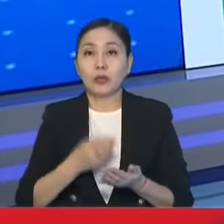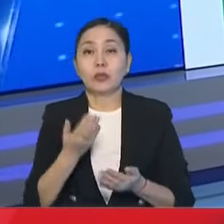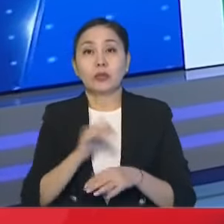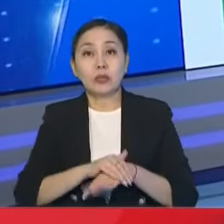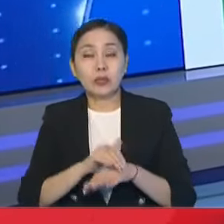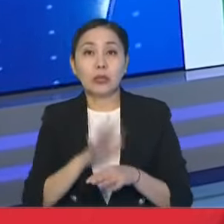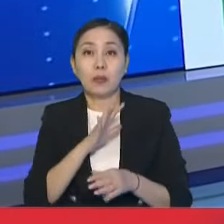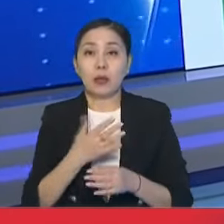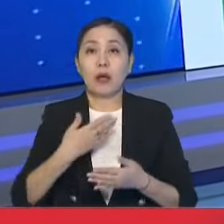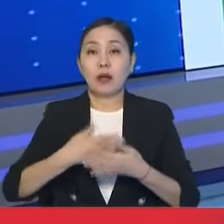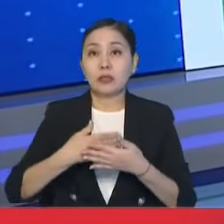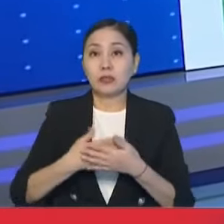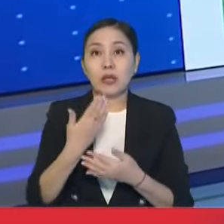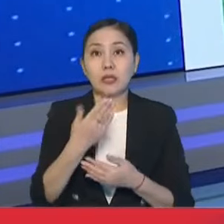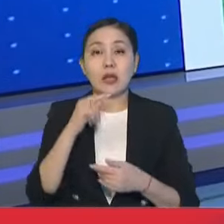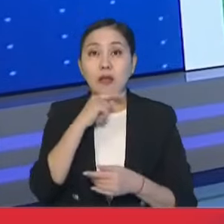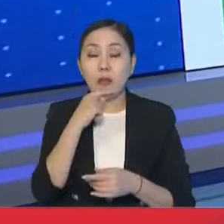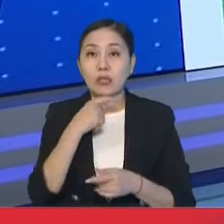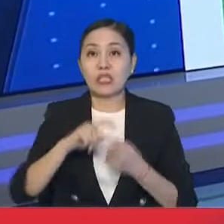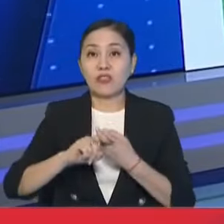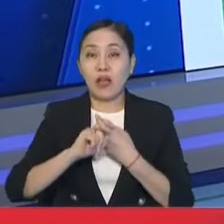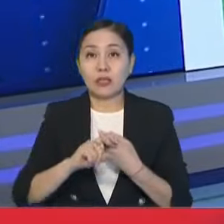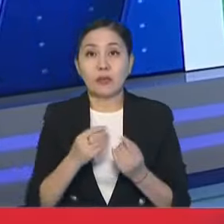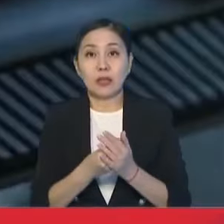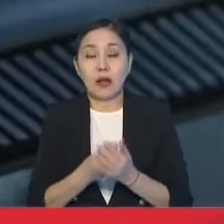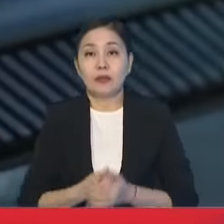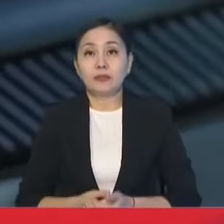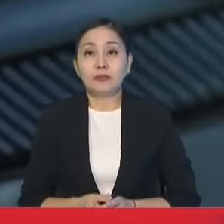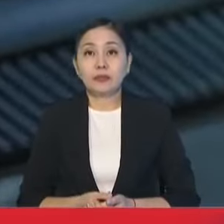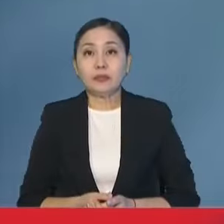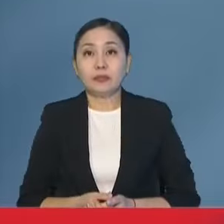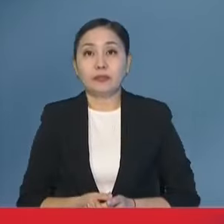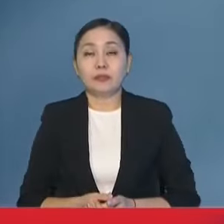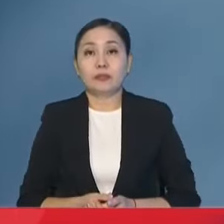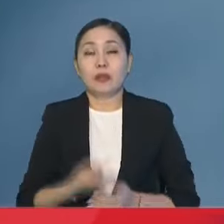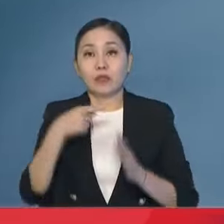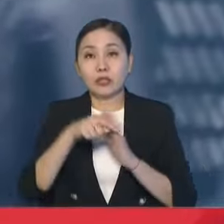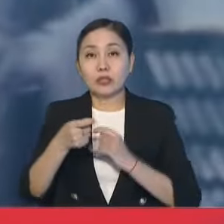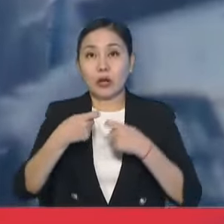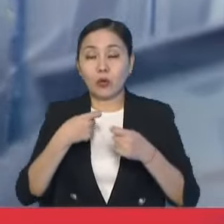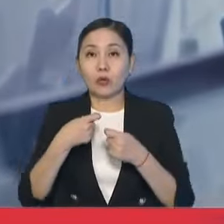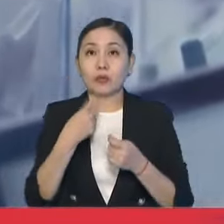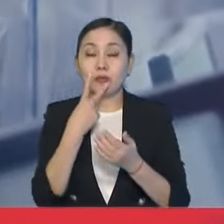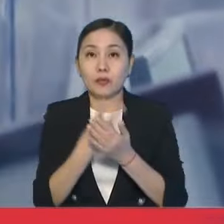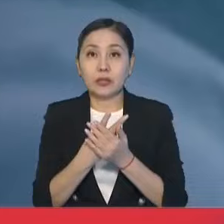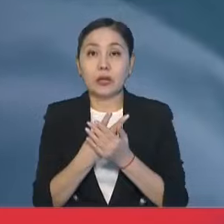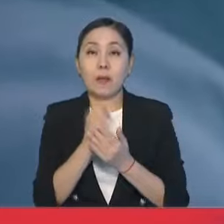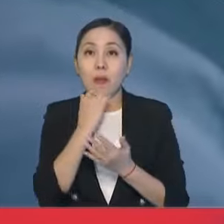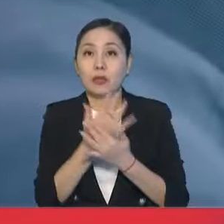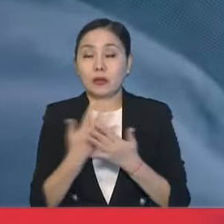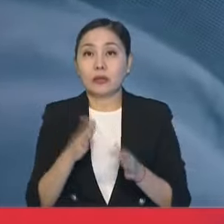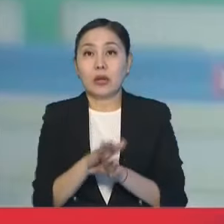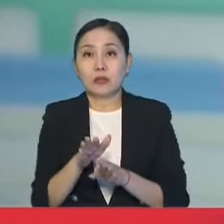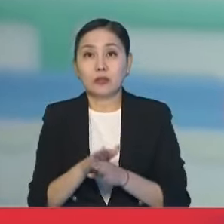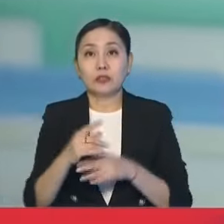послужившие активизацией торгово-экономических связей, в материале далее. Внешнеторговые операции по высоколиквидной продукции реализуются